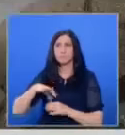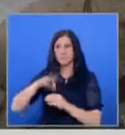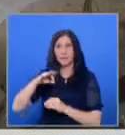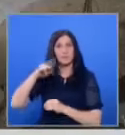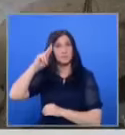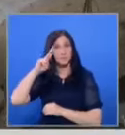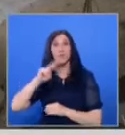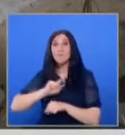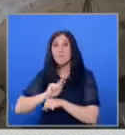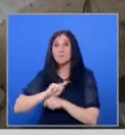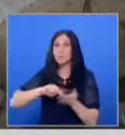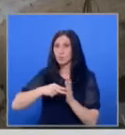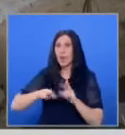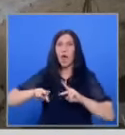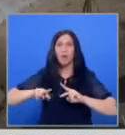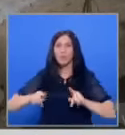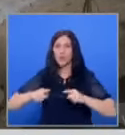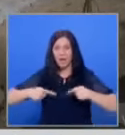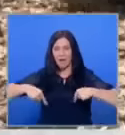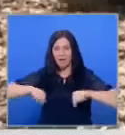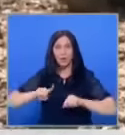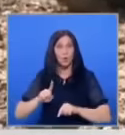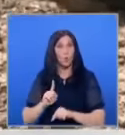момента. Другите райони, които са с